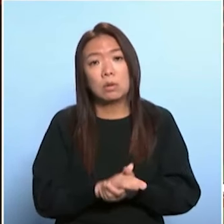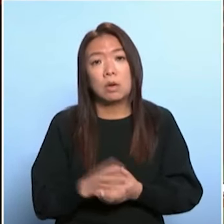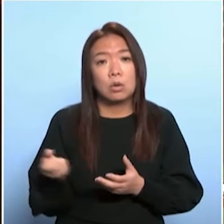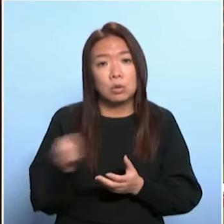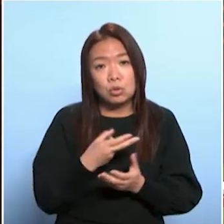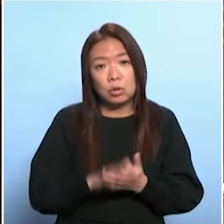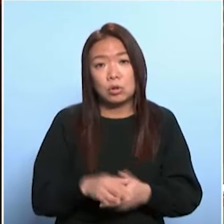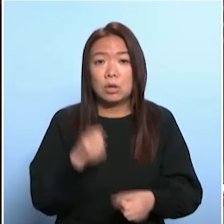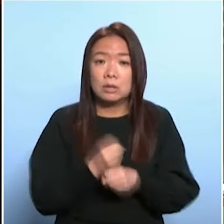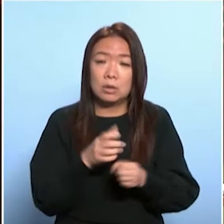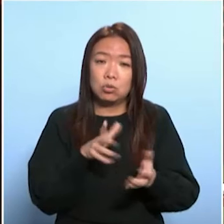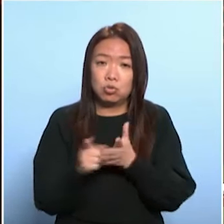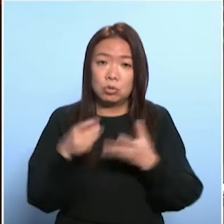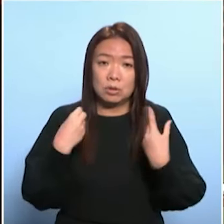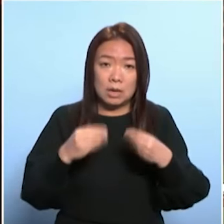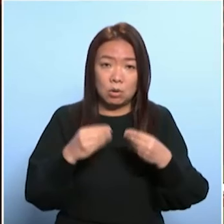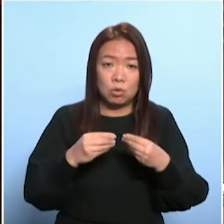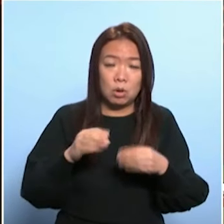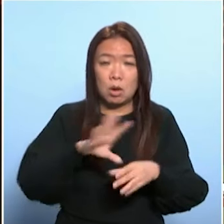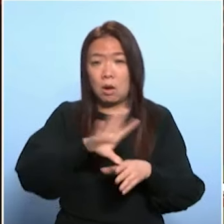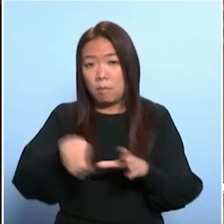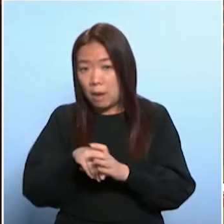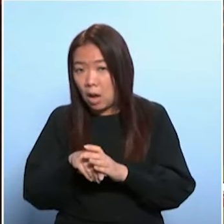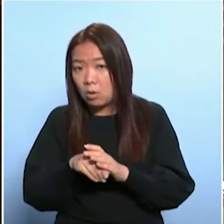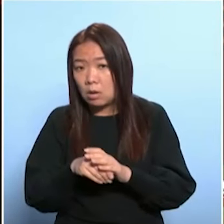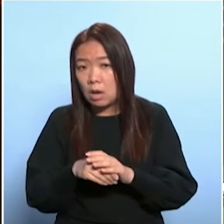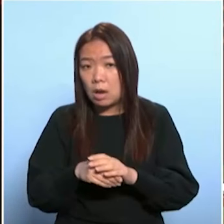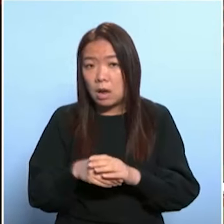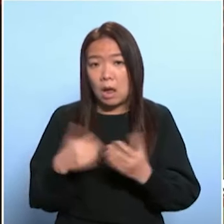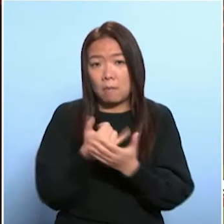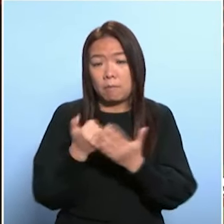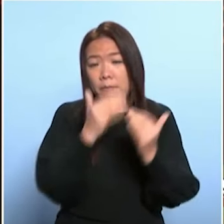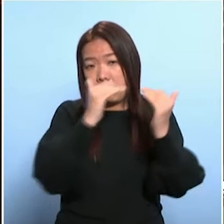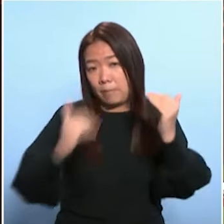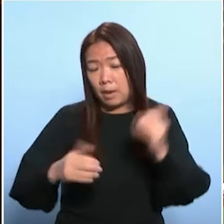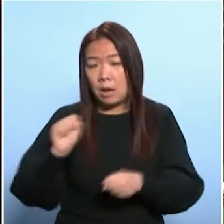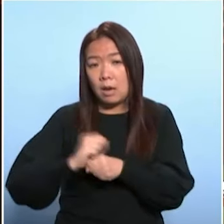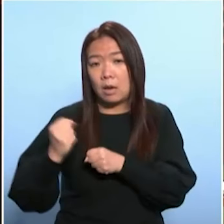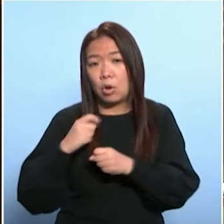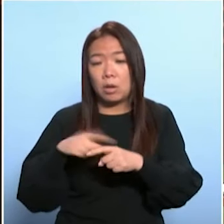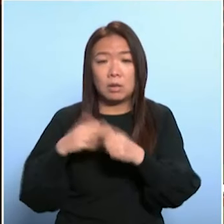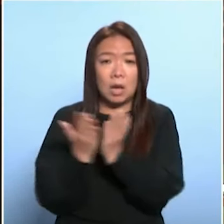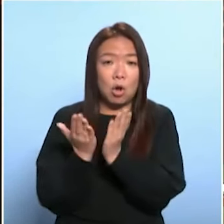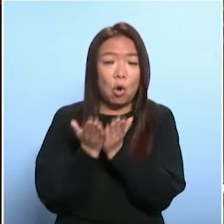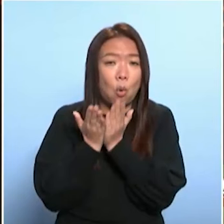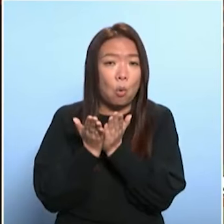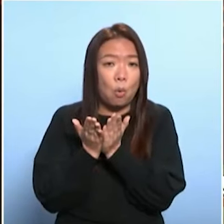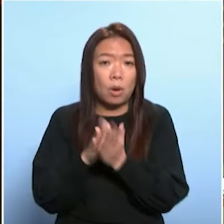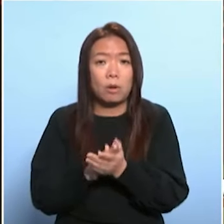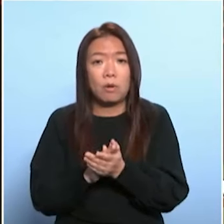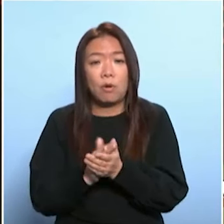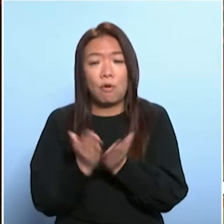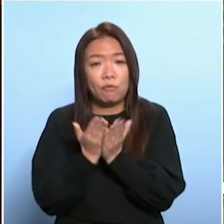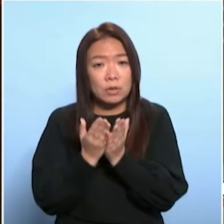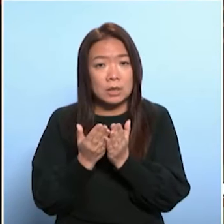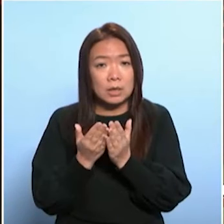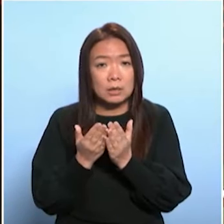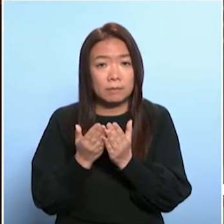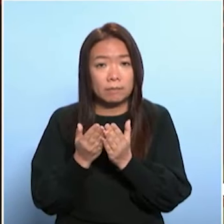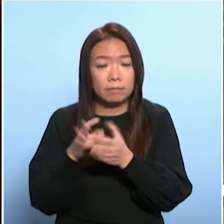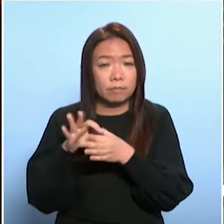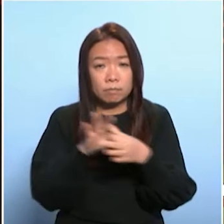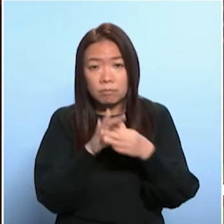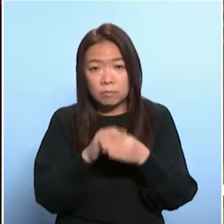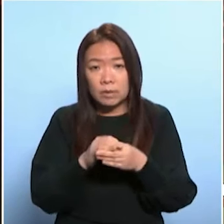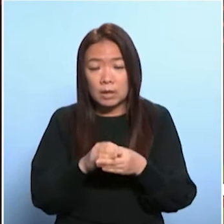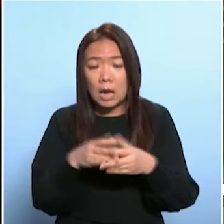該將職專教育進一步納入資歷架構，加強與大專院校學位課程的銜接，以切合業界